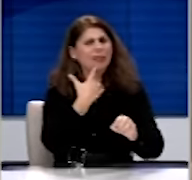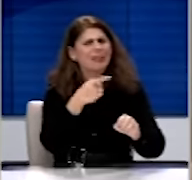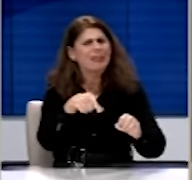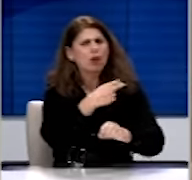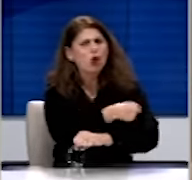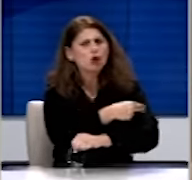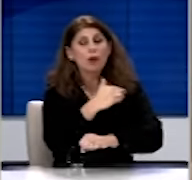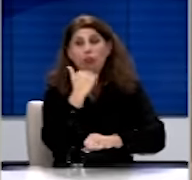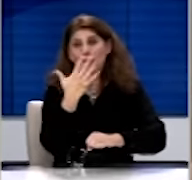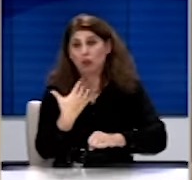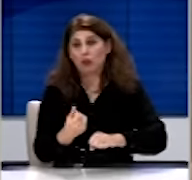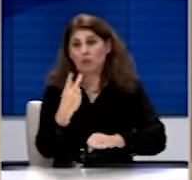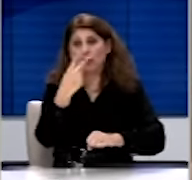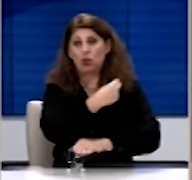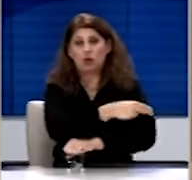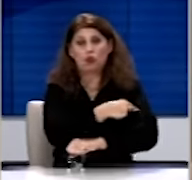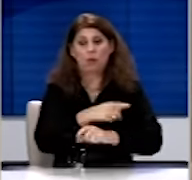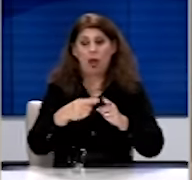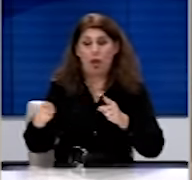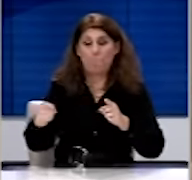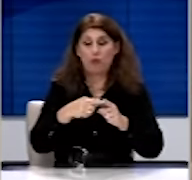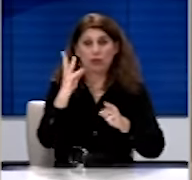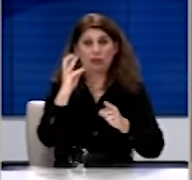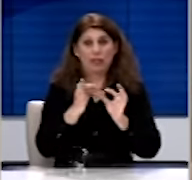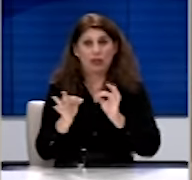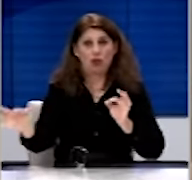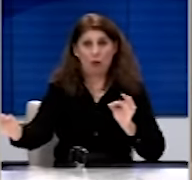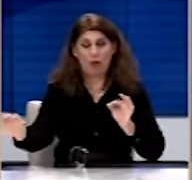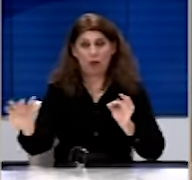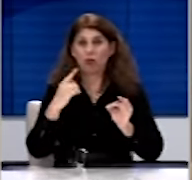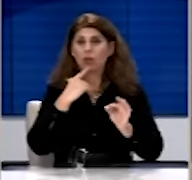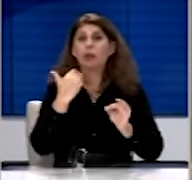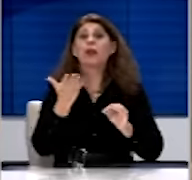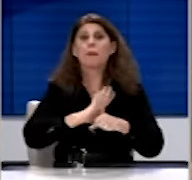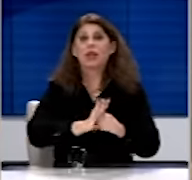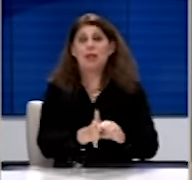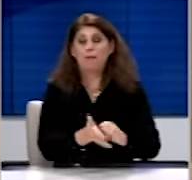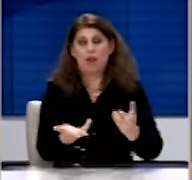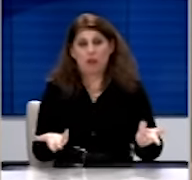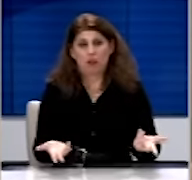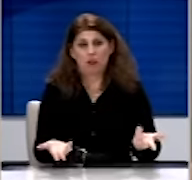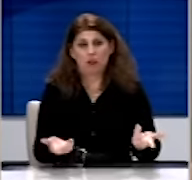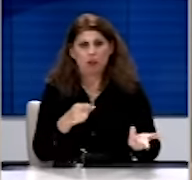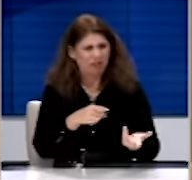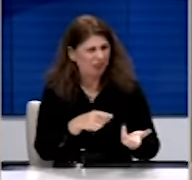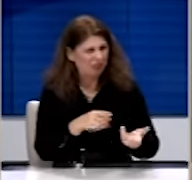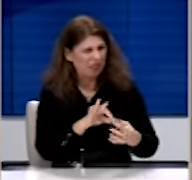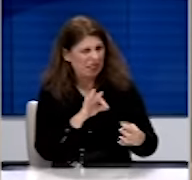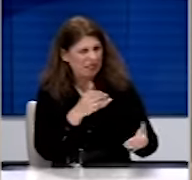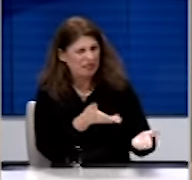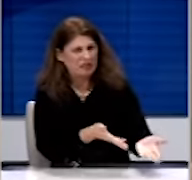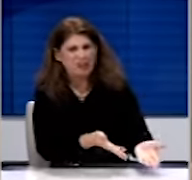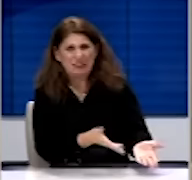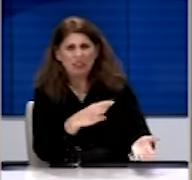δεν μπορούμε να έχουμε δύο νοσοκομεία σε απόσταση 30 χιλιόμετρων και να μην είναι γεμάτα. Τόση αναισθησία